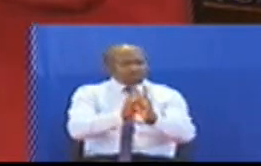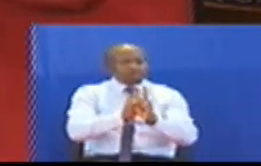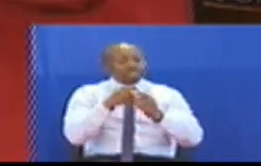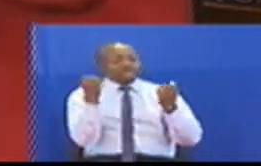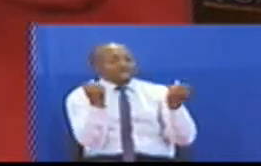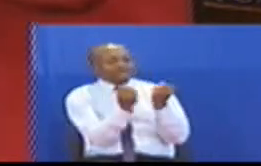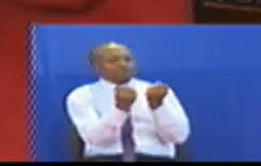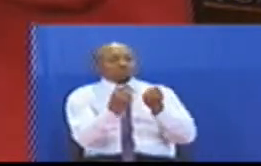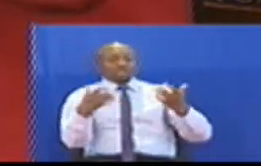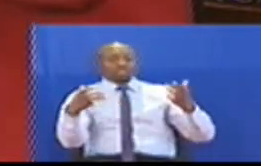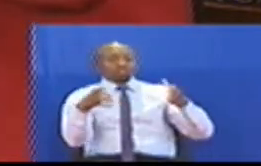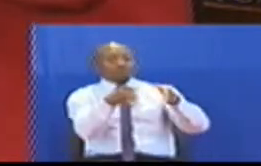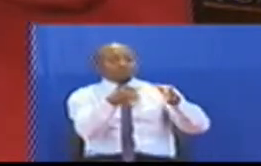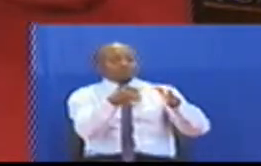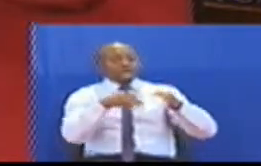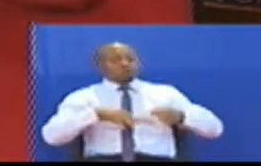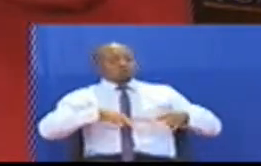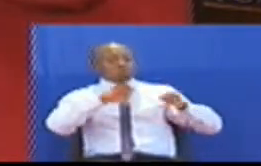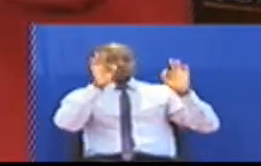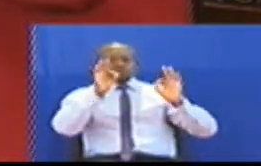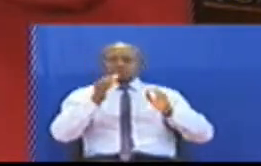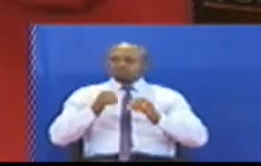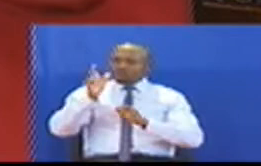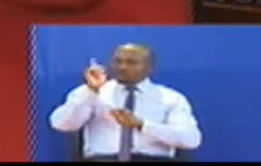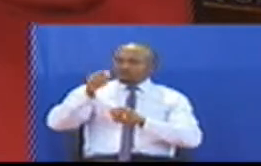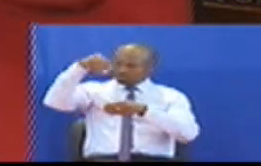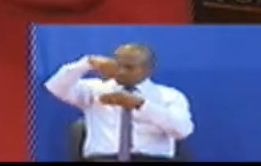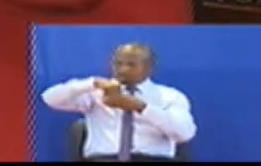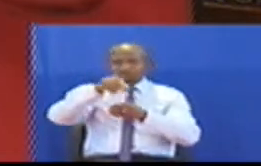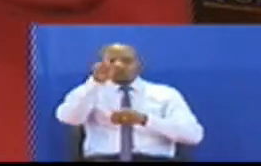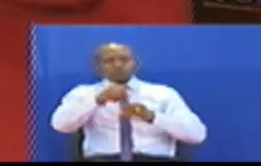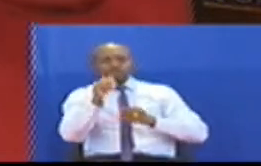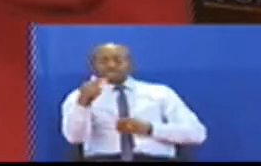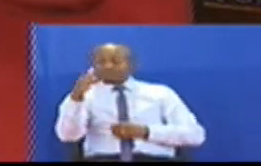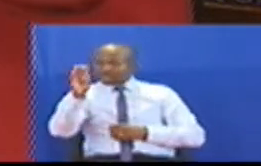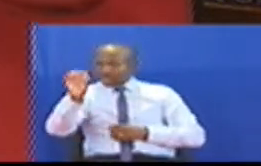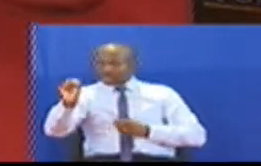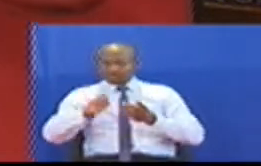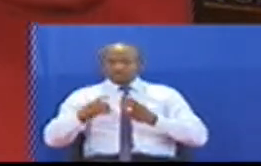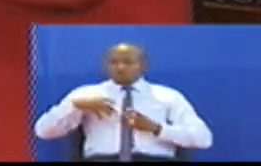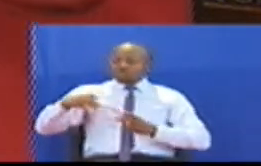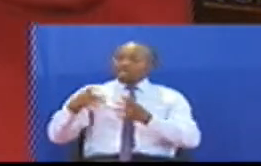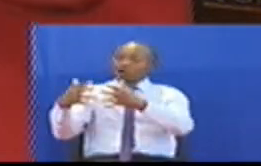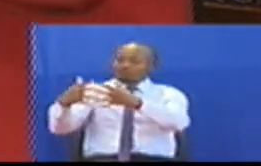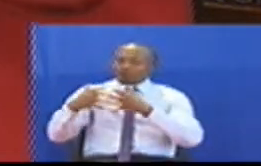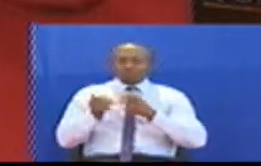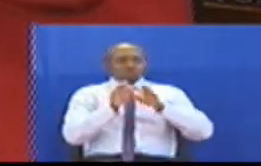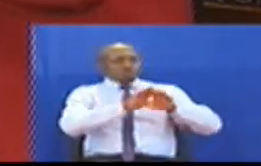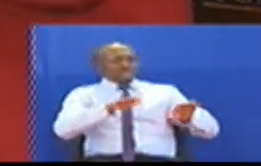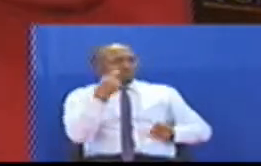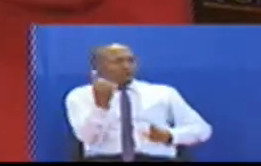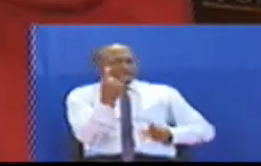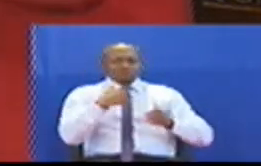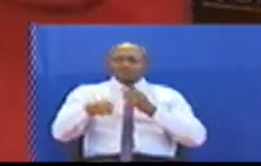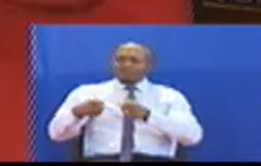tume. Tume huru ikaenda kule, wamo watu wa TBS, wako watu wa Wizara Uvuvi, wako usalama wa taifa, wamekwenda kupima zile